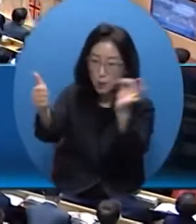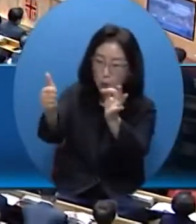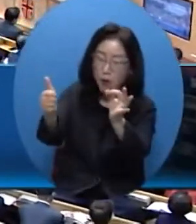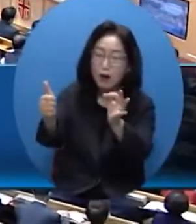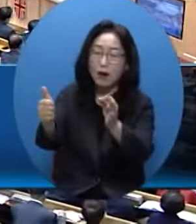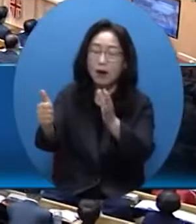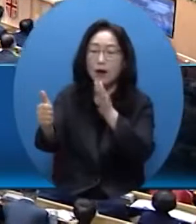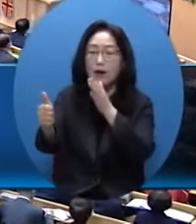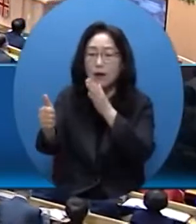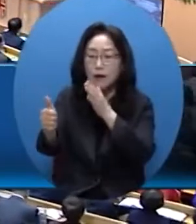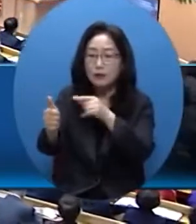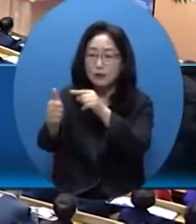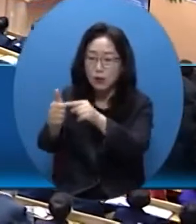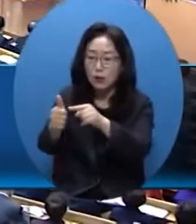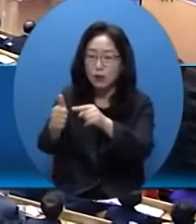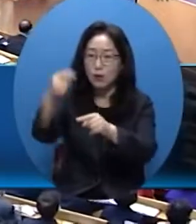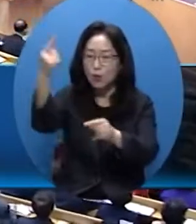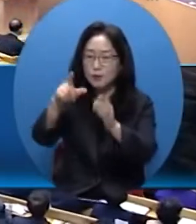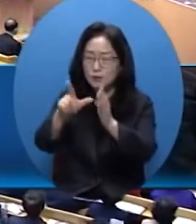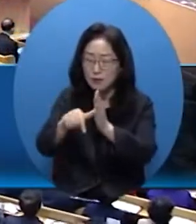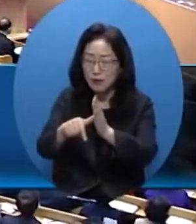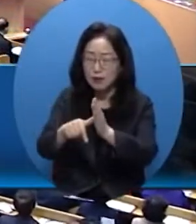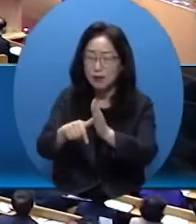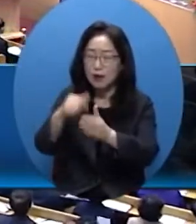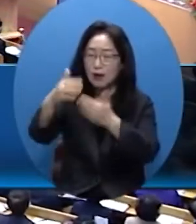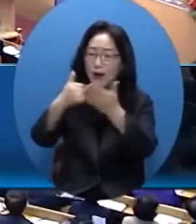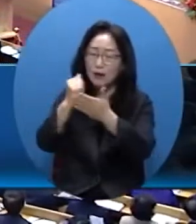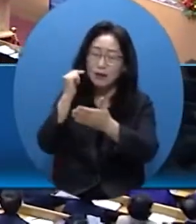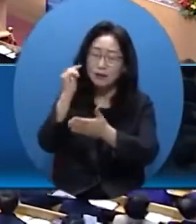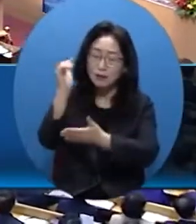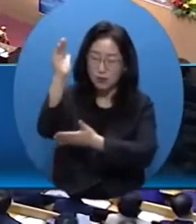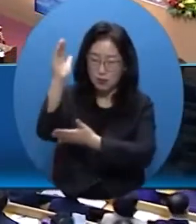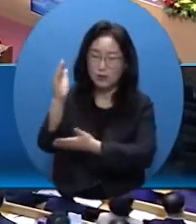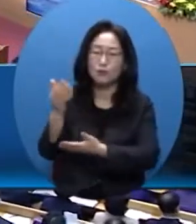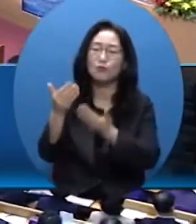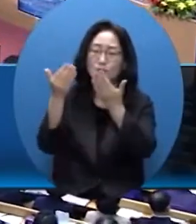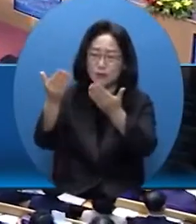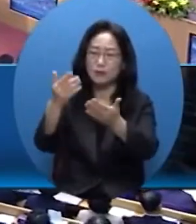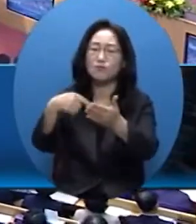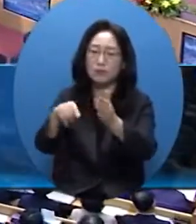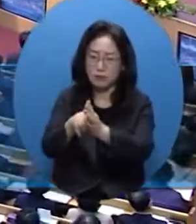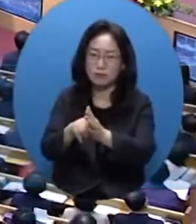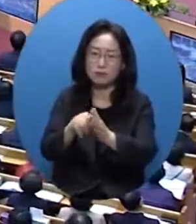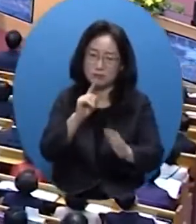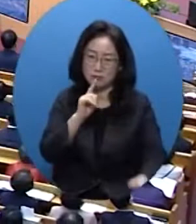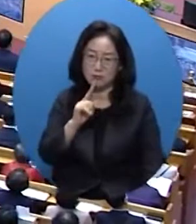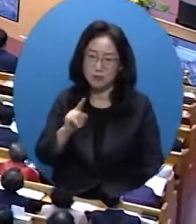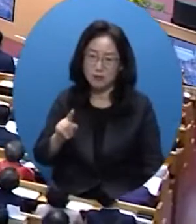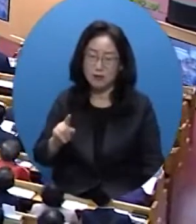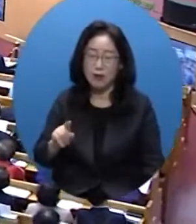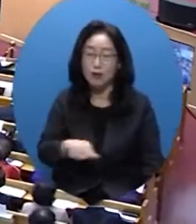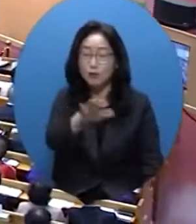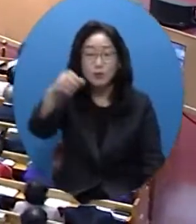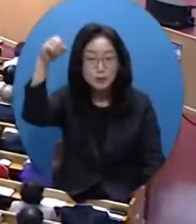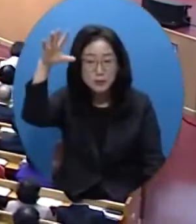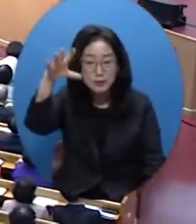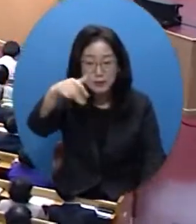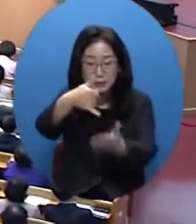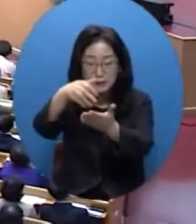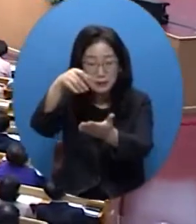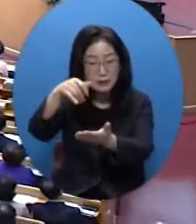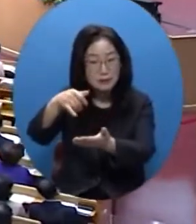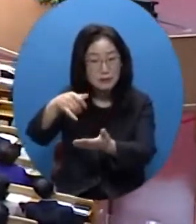보고 5 치는 날에 하나님께 영광을 돌리게 하려 함이라 우리가 빛의 잔 으로서 사랑을 10차 하면